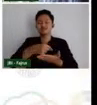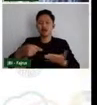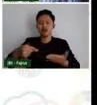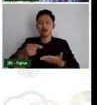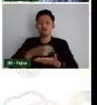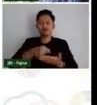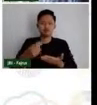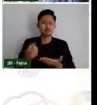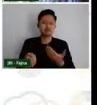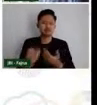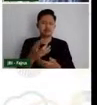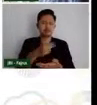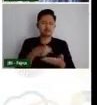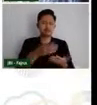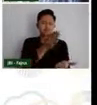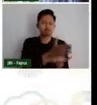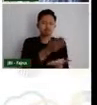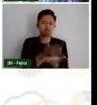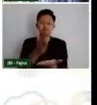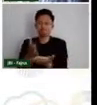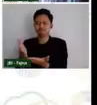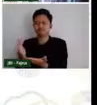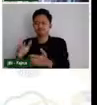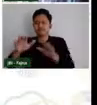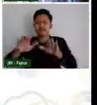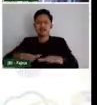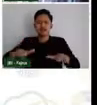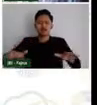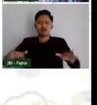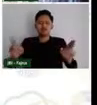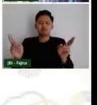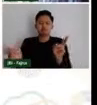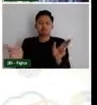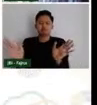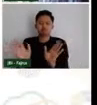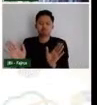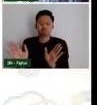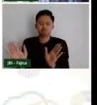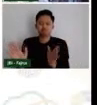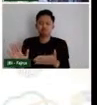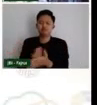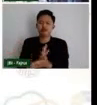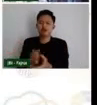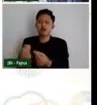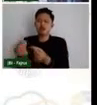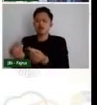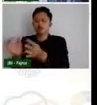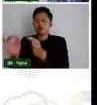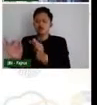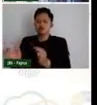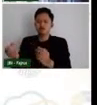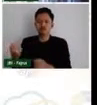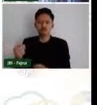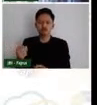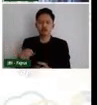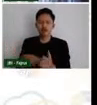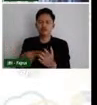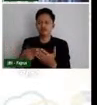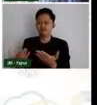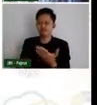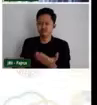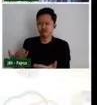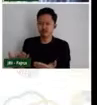yang membatasi bahwa anak-anak yang kurang normal itu tidak diberi kesempatan untuk mengikuti pendidikan, itu adalah suatu hal yang